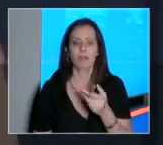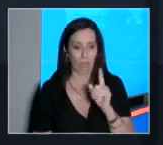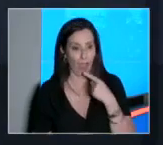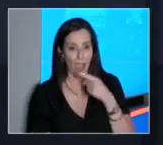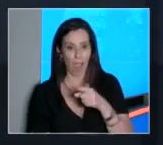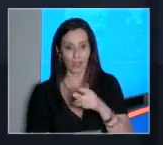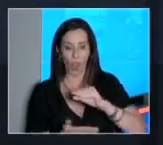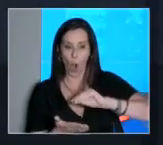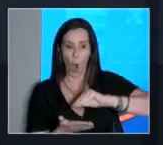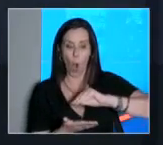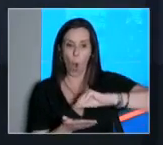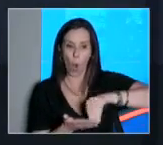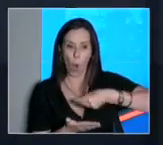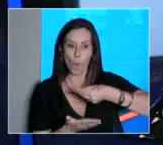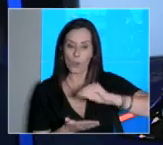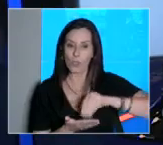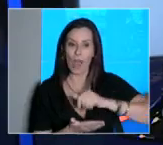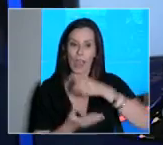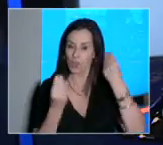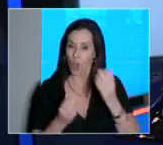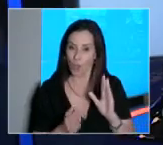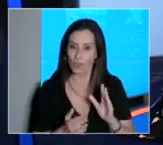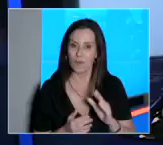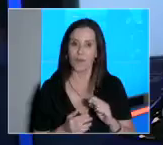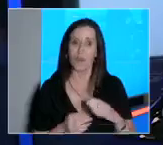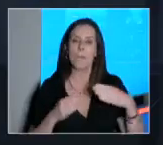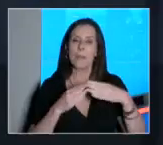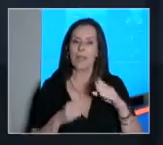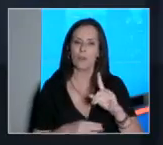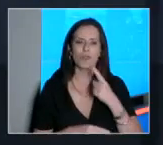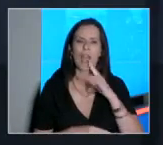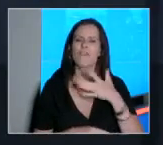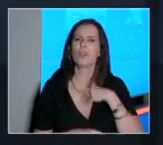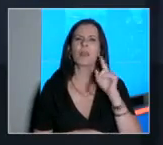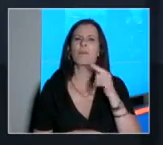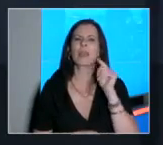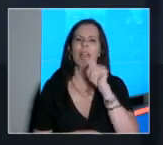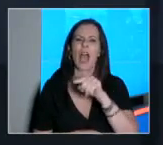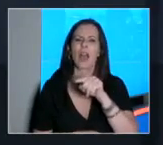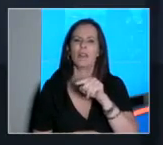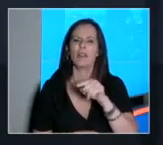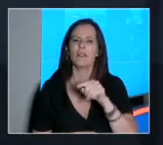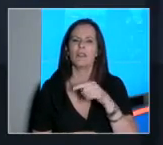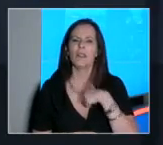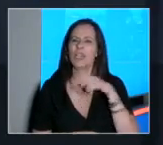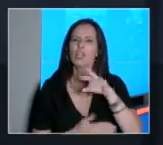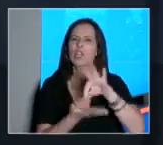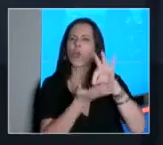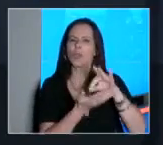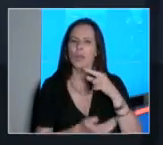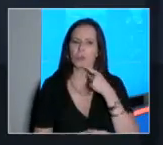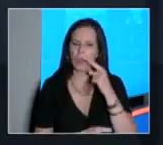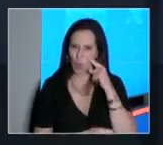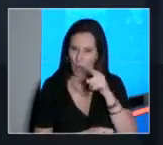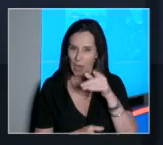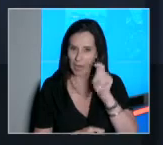להגיד, אתה איזה חומוס פינאטי, חומוס פינאטי. אז יוצא, מישהו אומר לי, איפה אני מגיע, איך מגיע למקרפים? אני, יש לי ציוני דרך, אני יוצא, אומר לו,